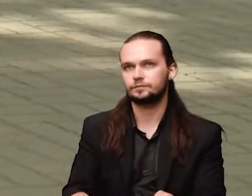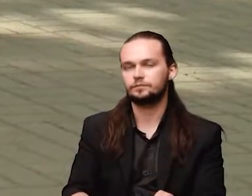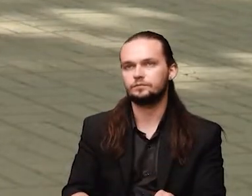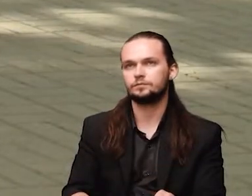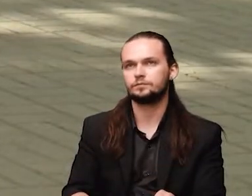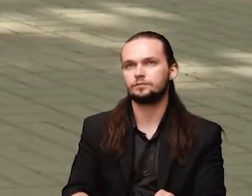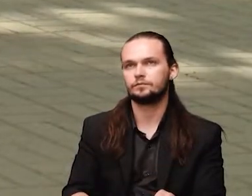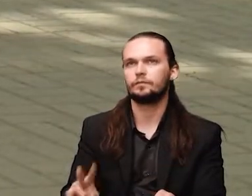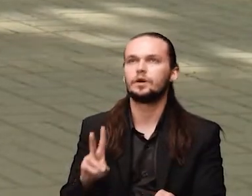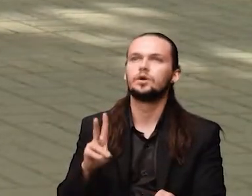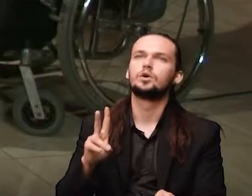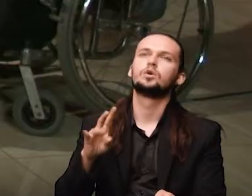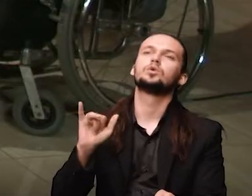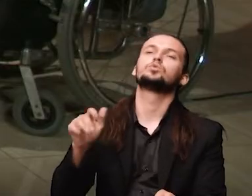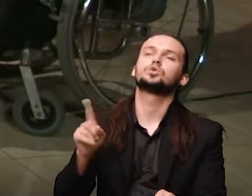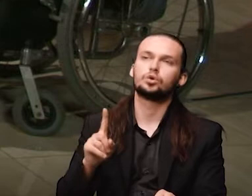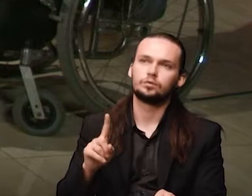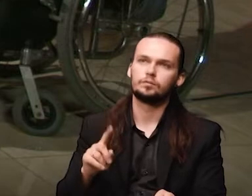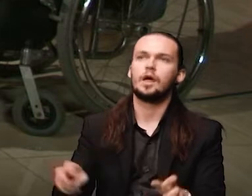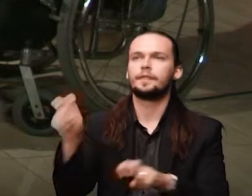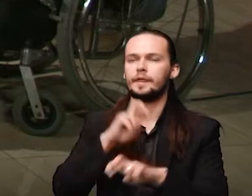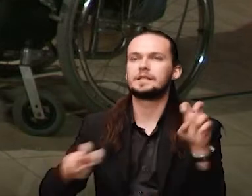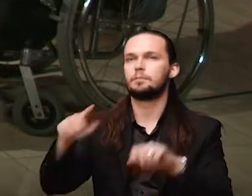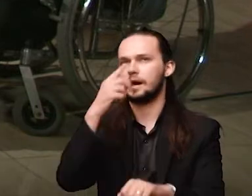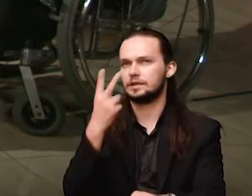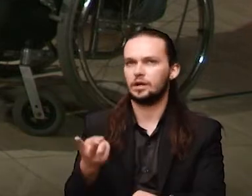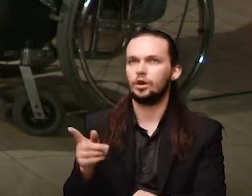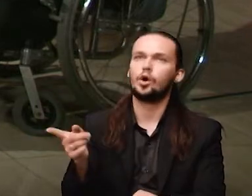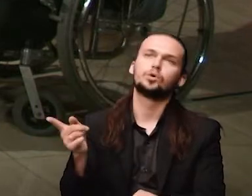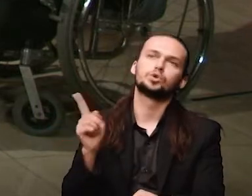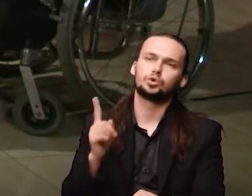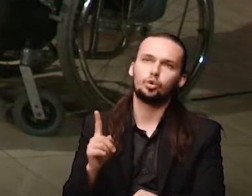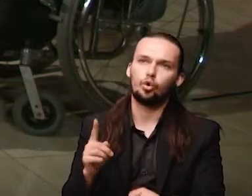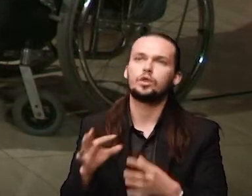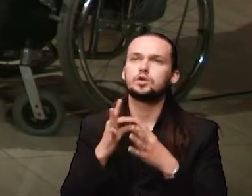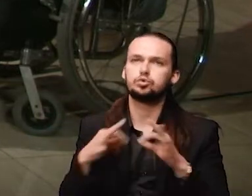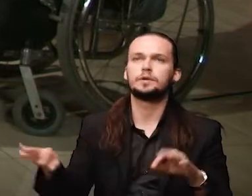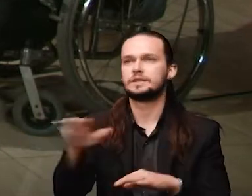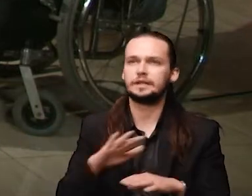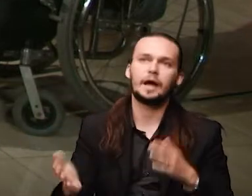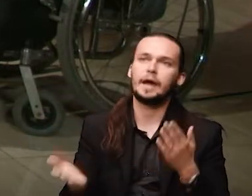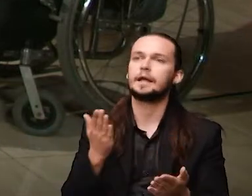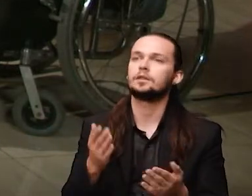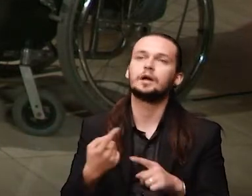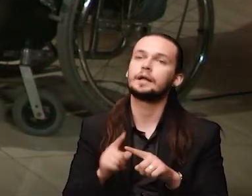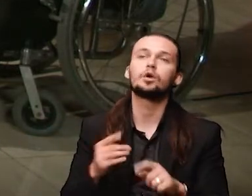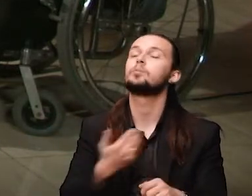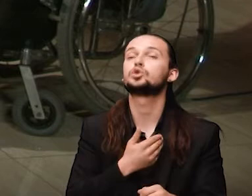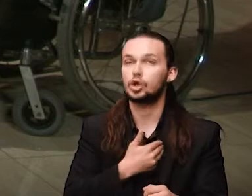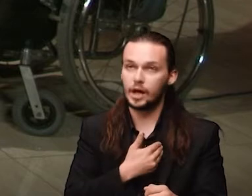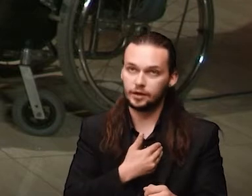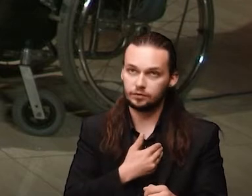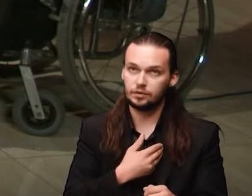не работает эта опора. Ну что же, тест показал, что доступная среда – это скорее пожелание, чем реальность. На деле